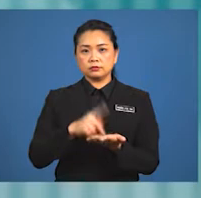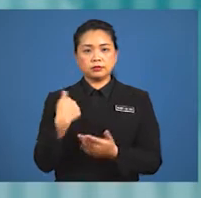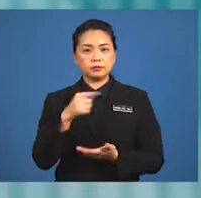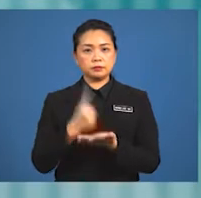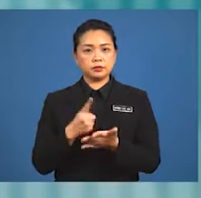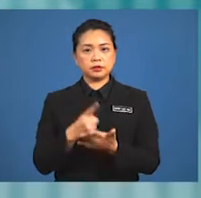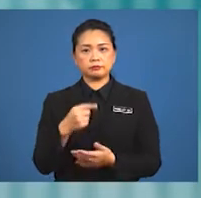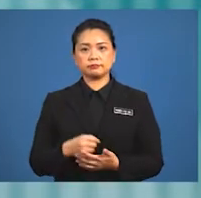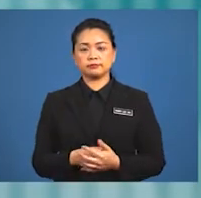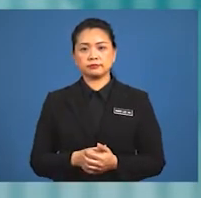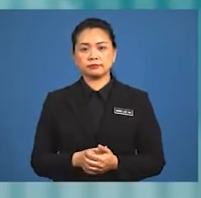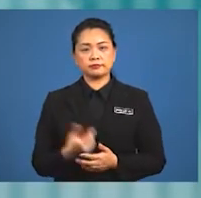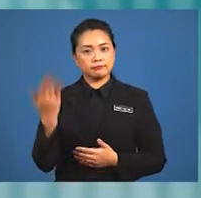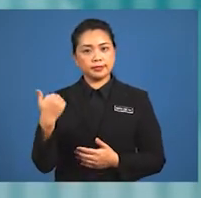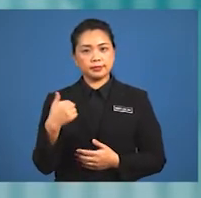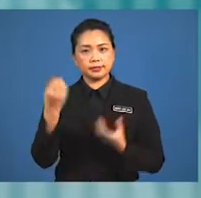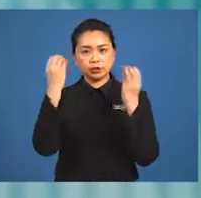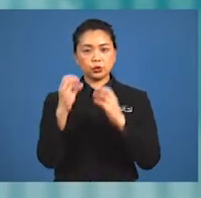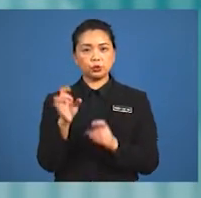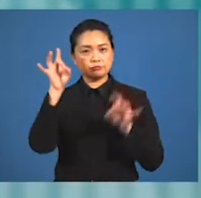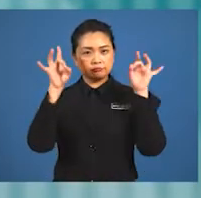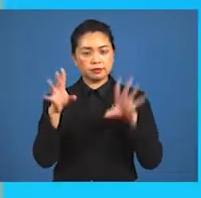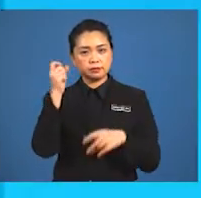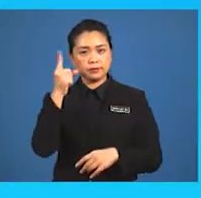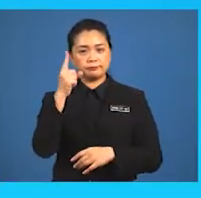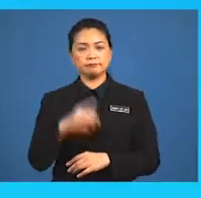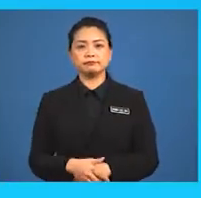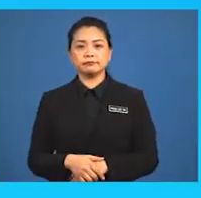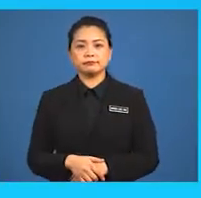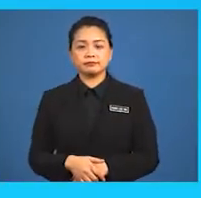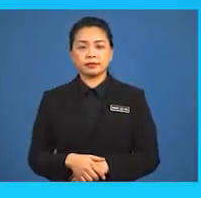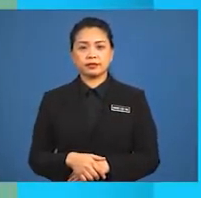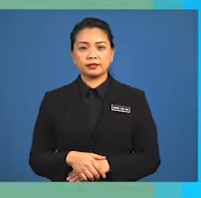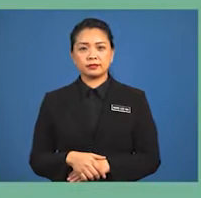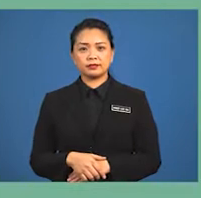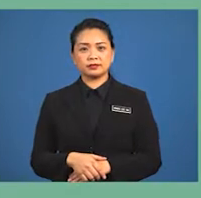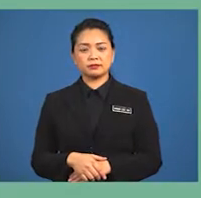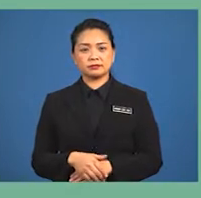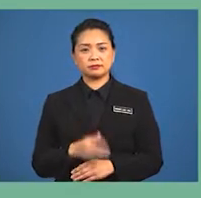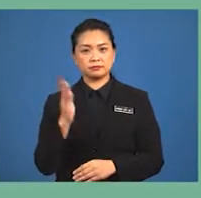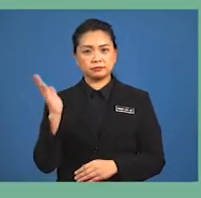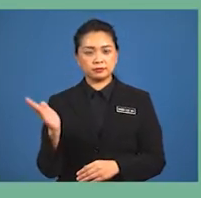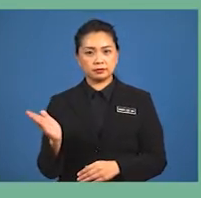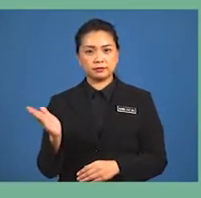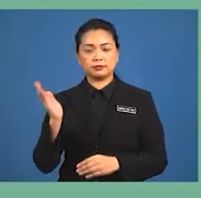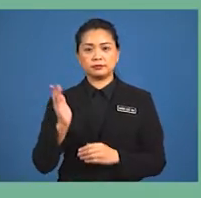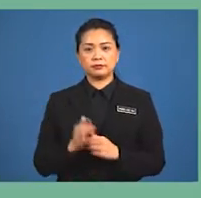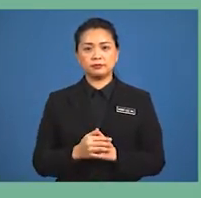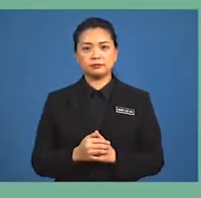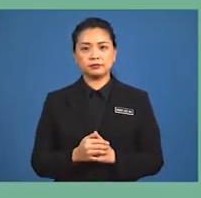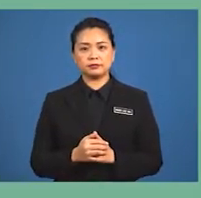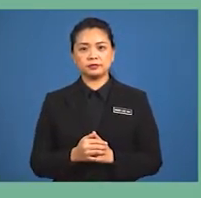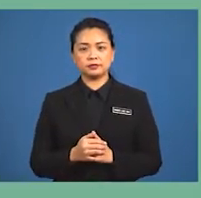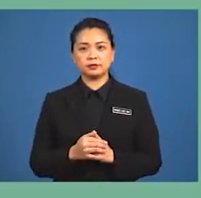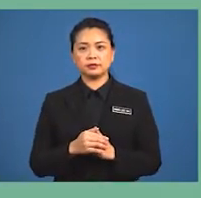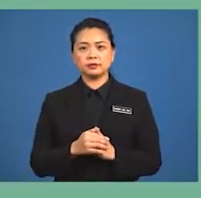bincangkan hari ini. Mari saya uji kefahaman kamu. Perbantukan Gambar Rajah Pendekatan